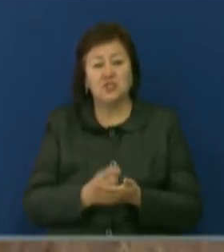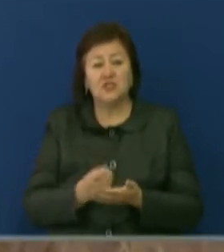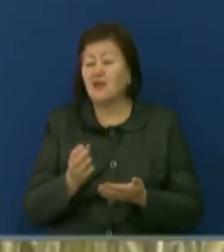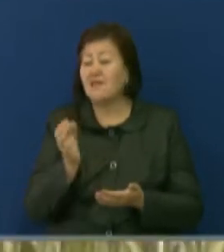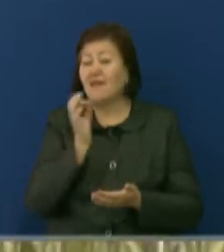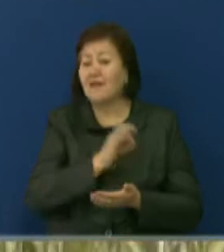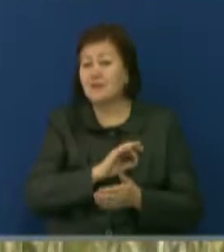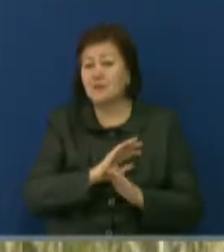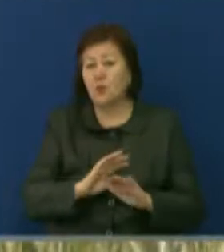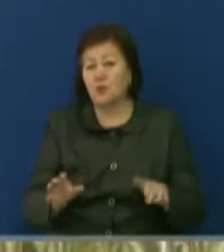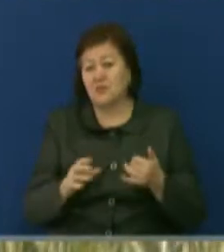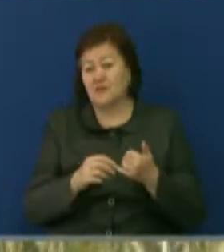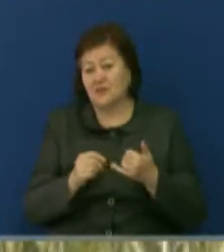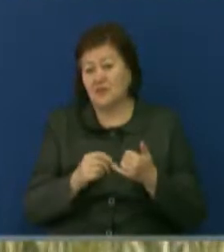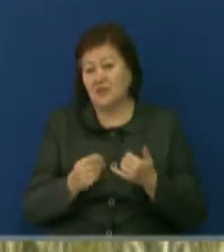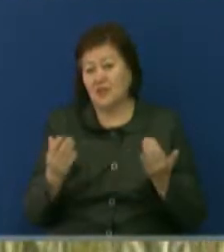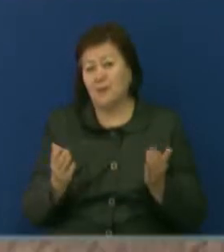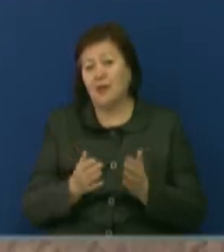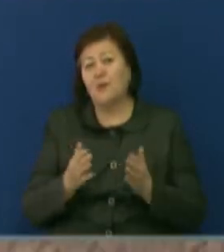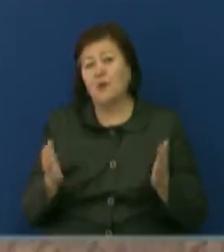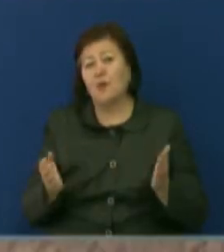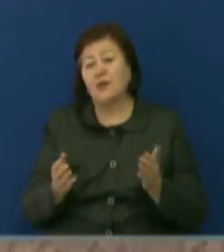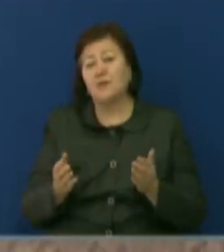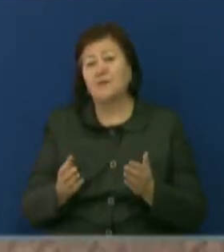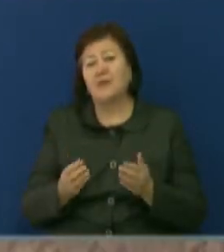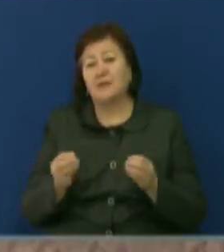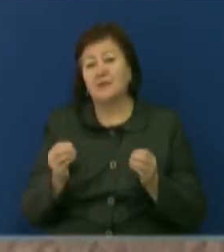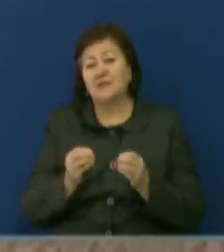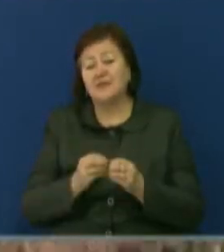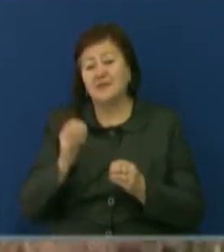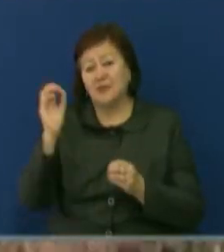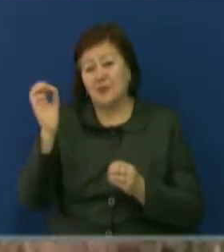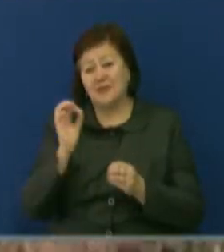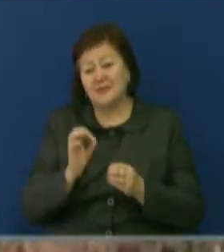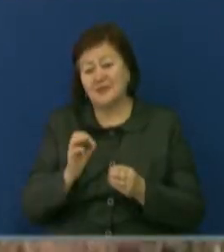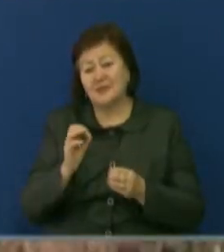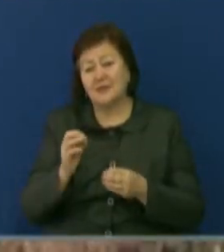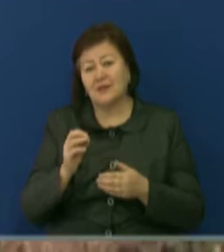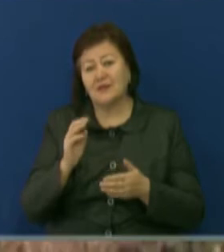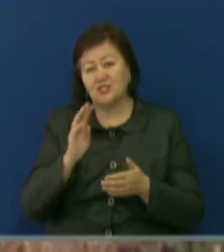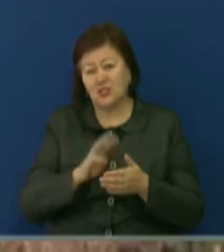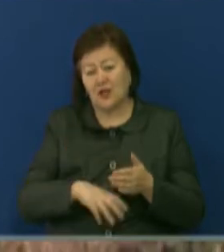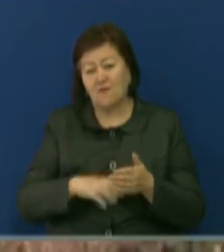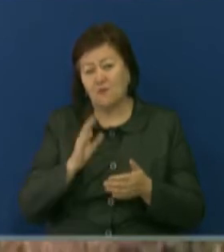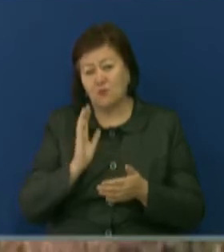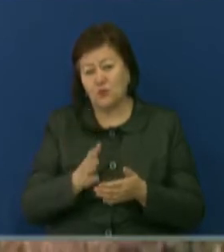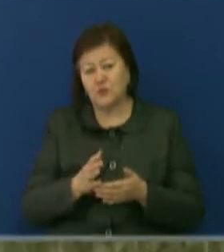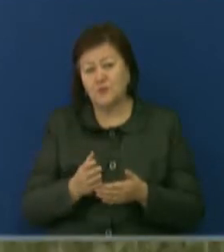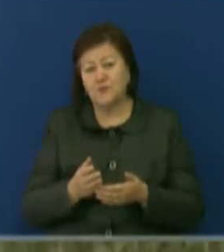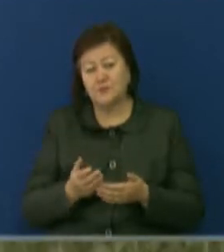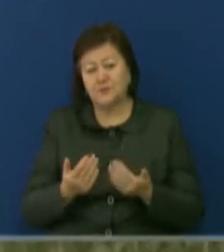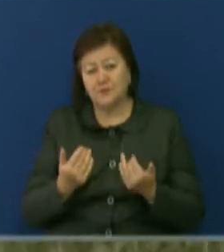жер учаскелеріне қосымша 10 есе көлемінде салық салынады. Басқармалар мен жергілікті атқарушы органдар жіберген нұсқаулар